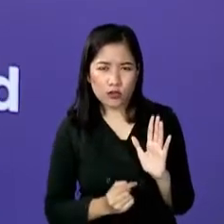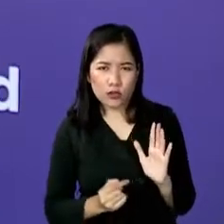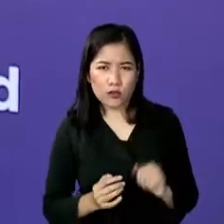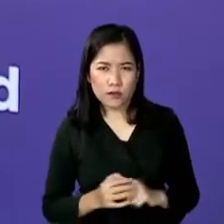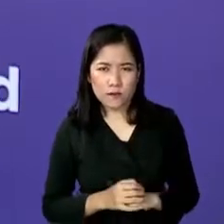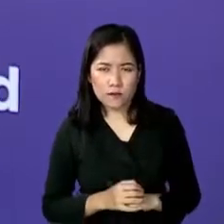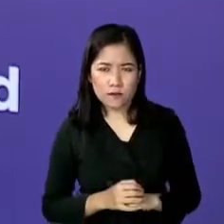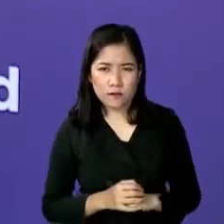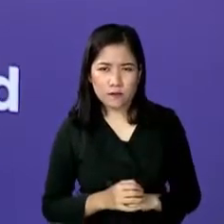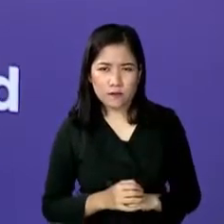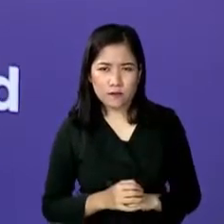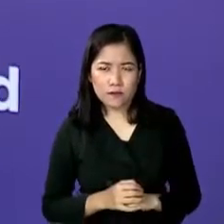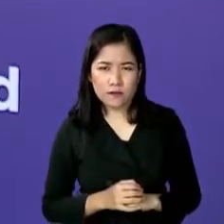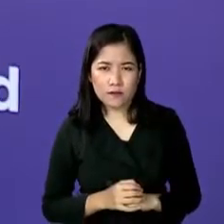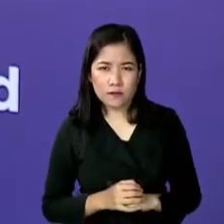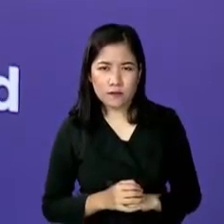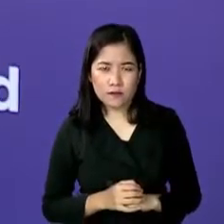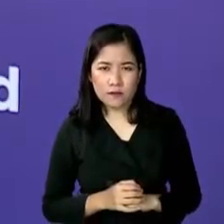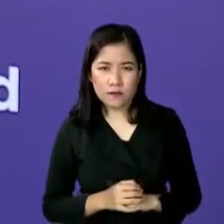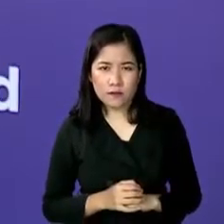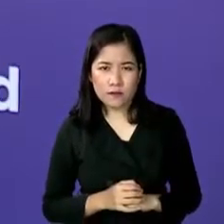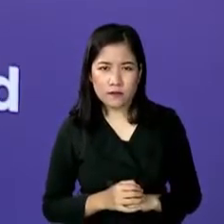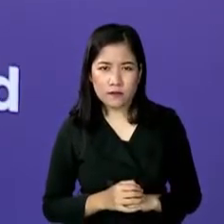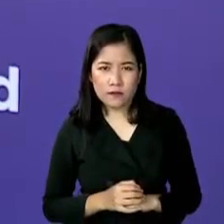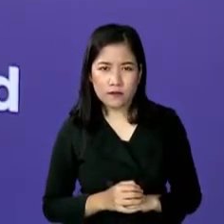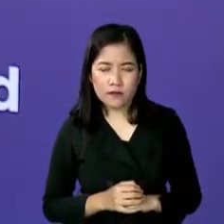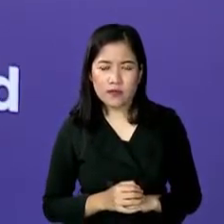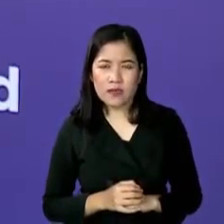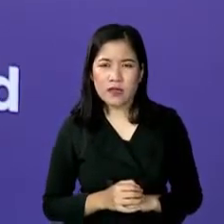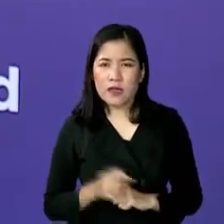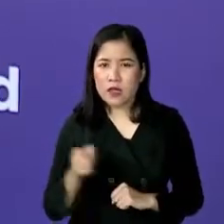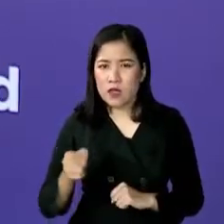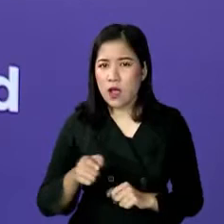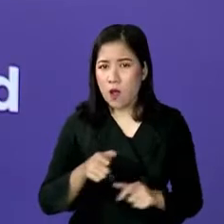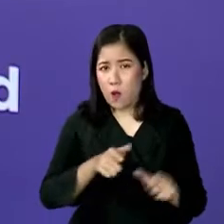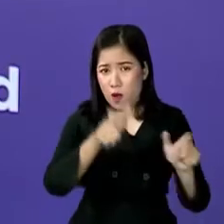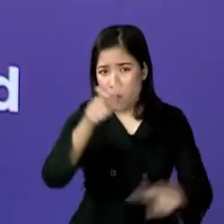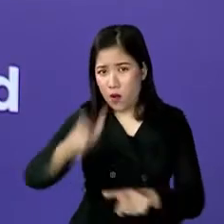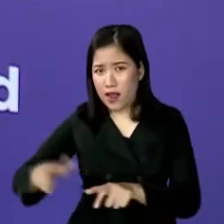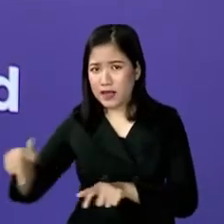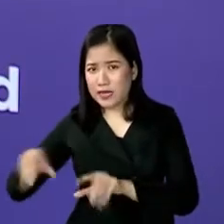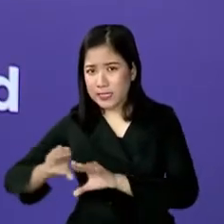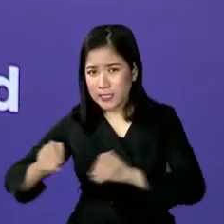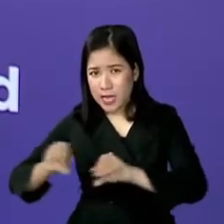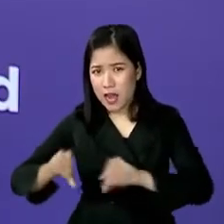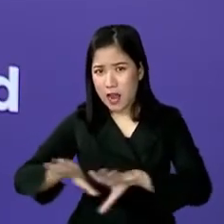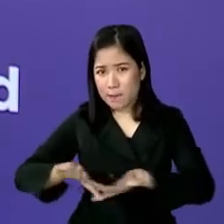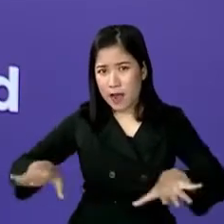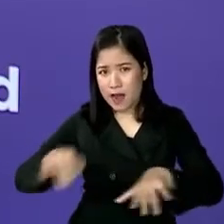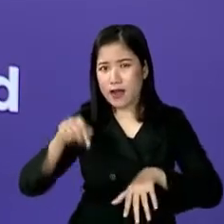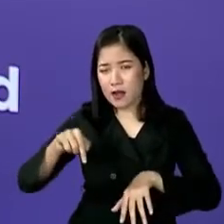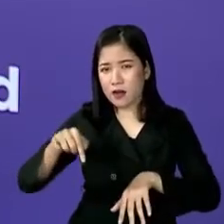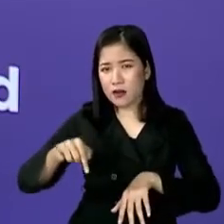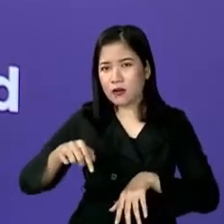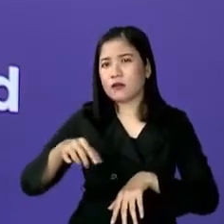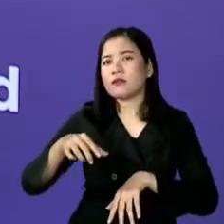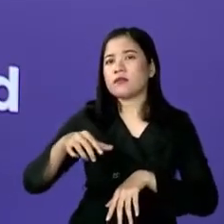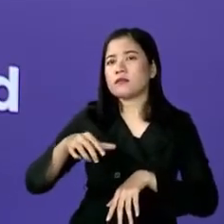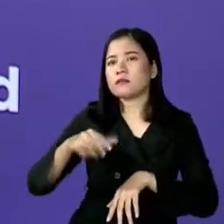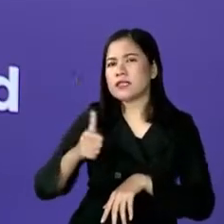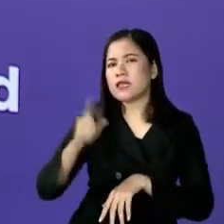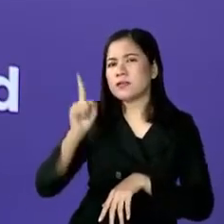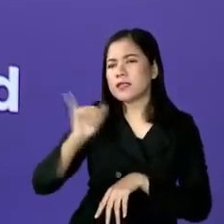bahwa mereka mampu menemukan kasus sedini mungkin jadi mereka di lapangan itu harus mendapatkan tugas untuk